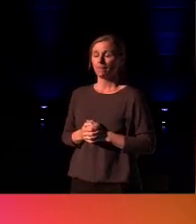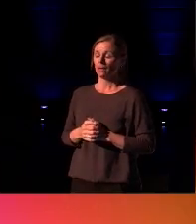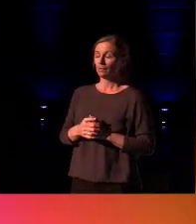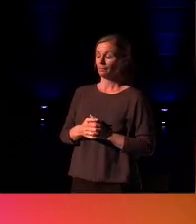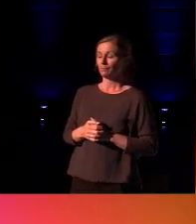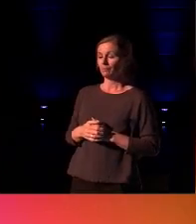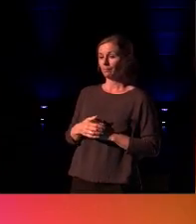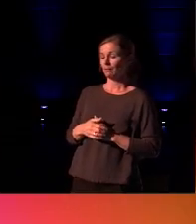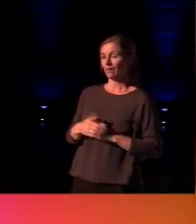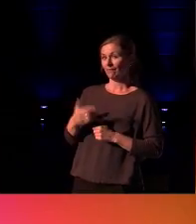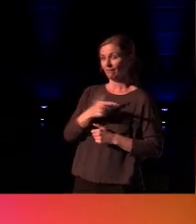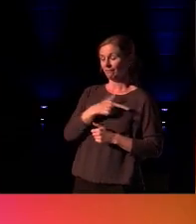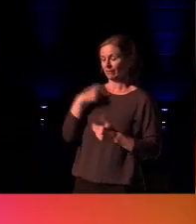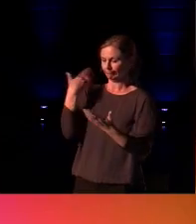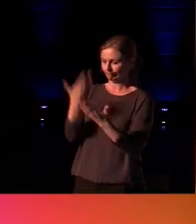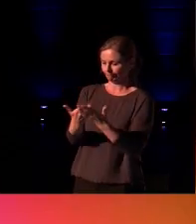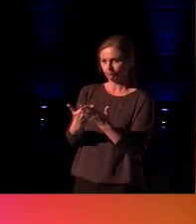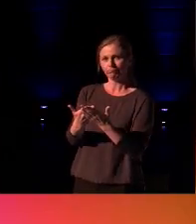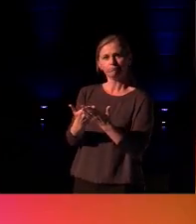veldig godt vist